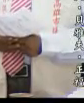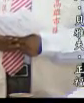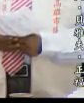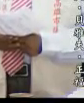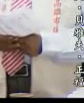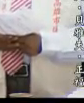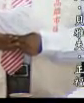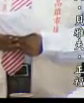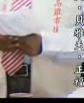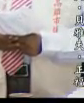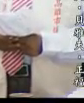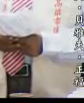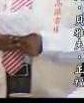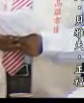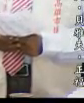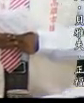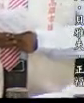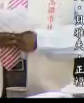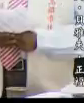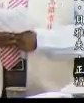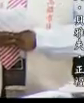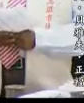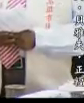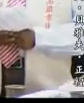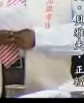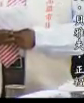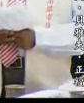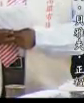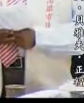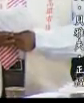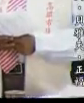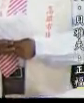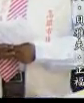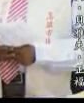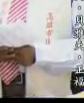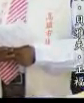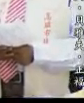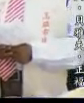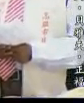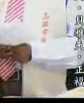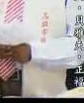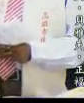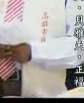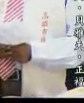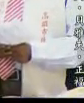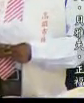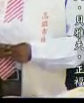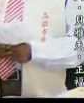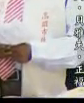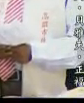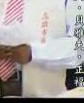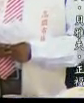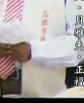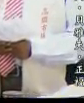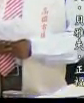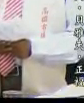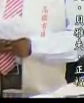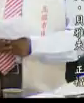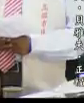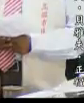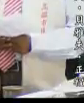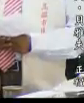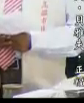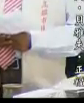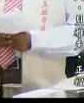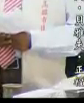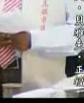的同意，把建山里若干土地划归委会原住民区，那这个部分，那我们